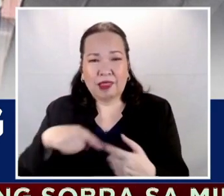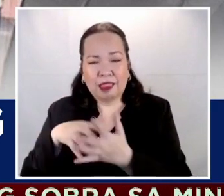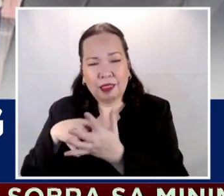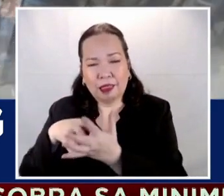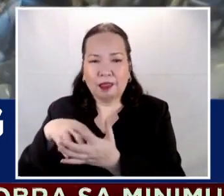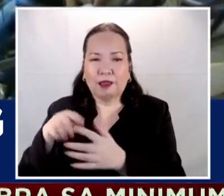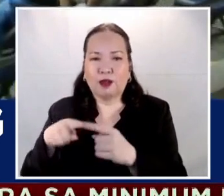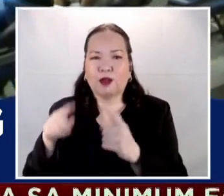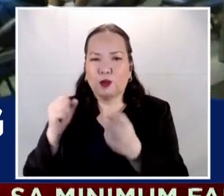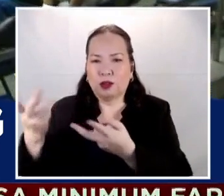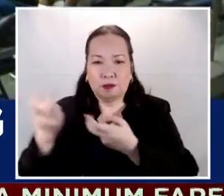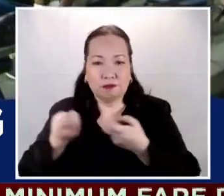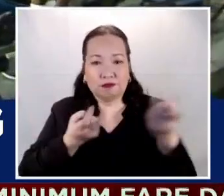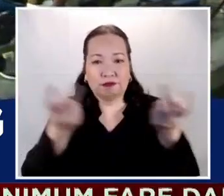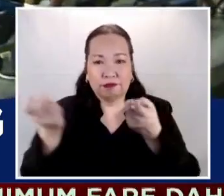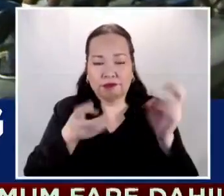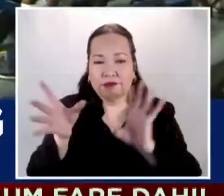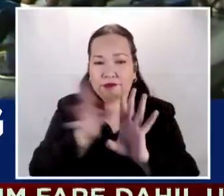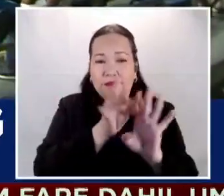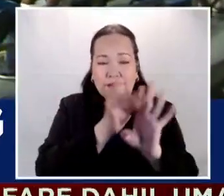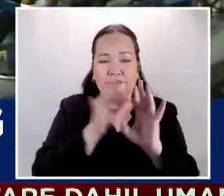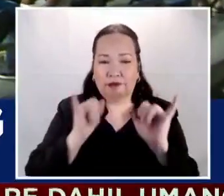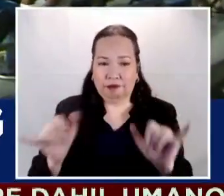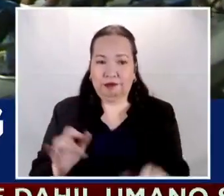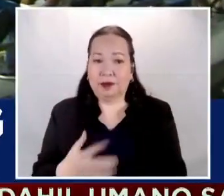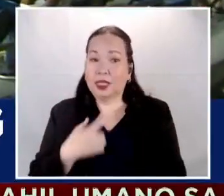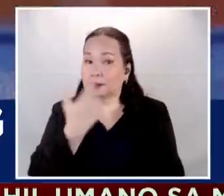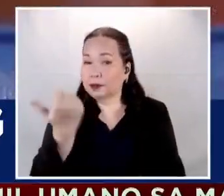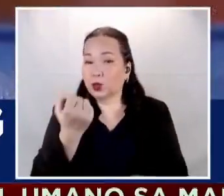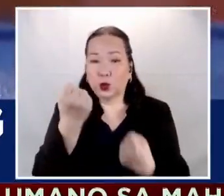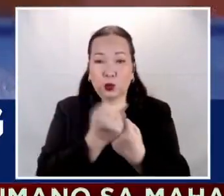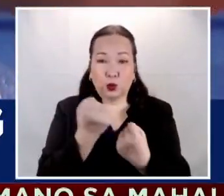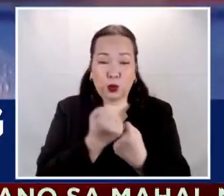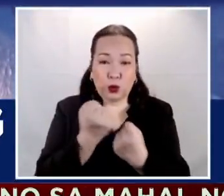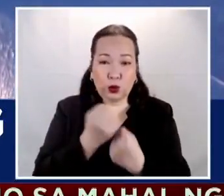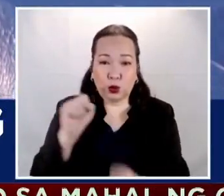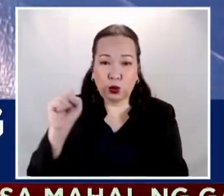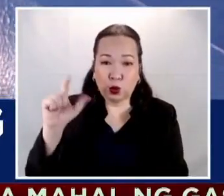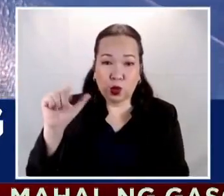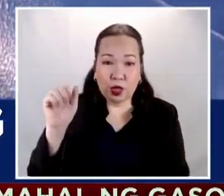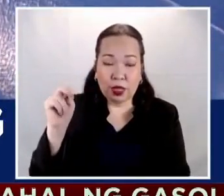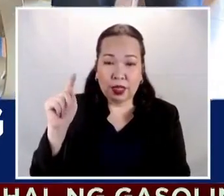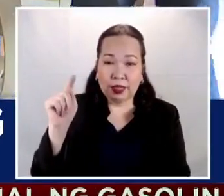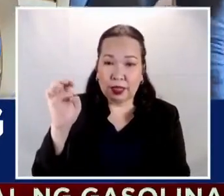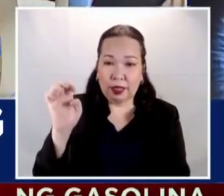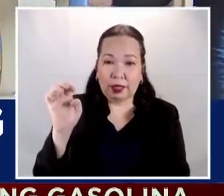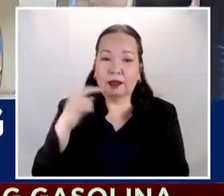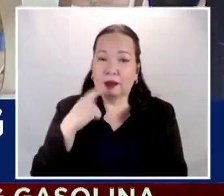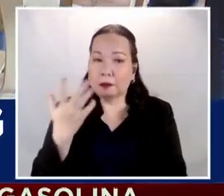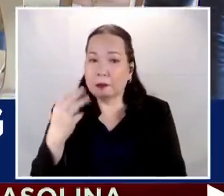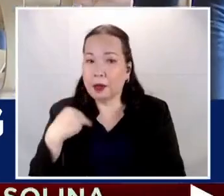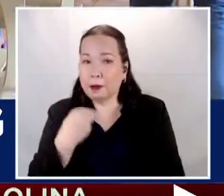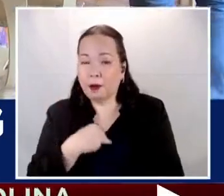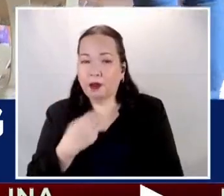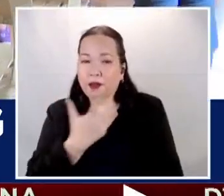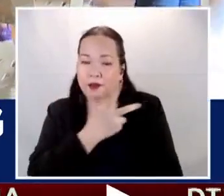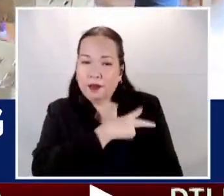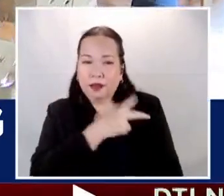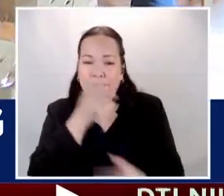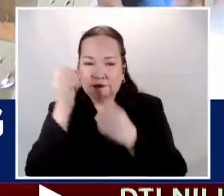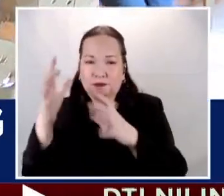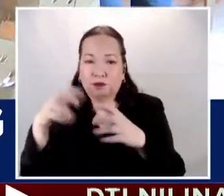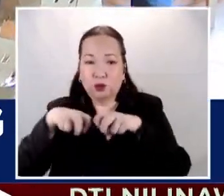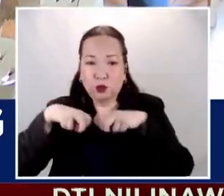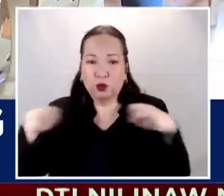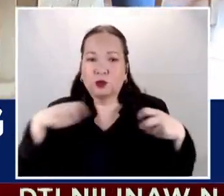community transmission. Suportado naman ni Solante na miyembro rin ng Vaccine Expert Panel ang rekomendasyon ng VEP na magbigay